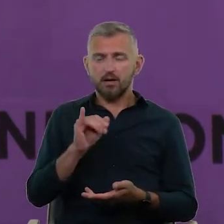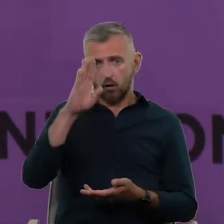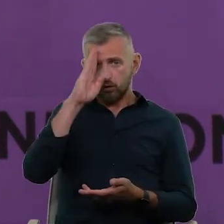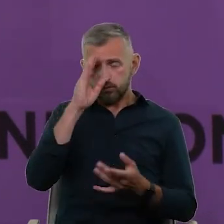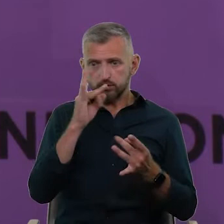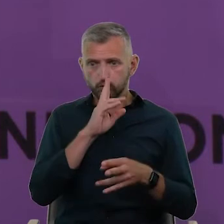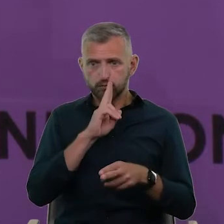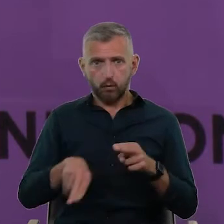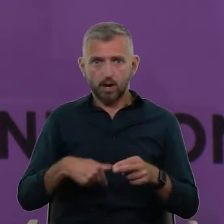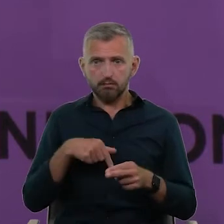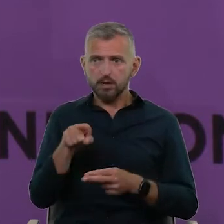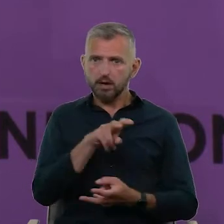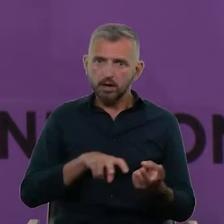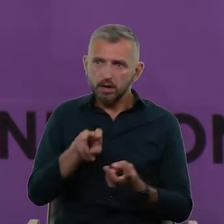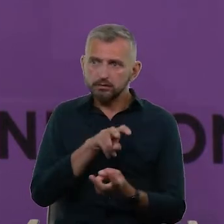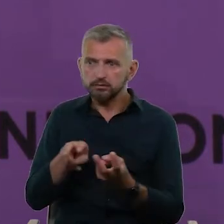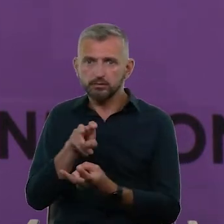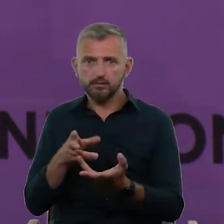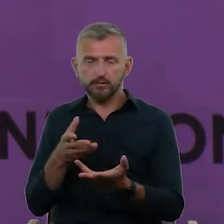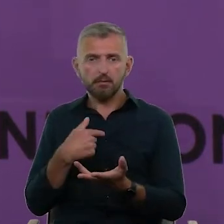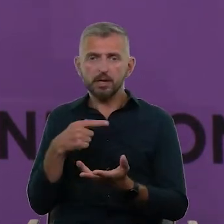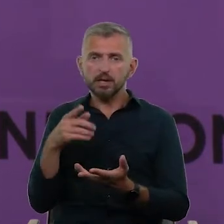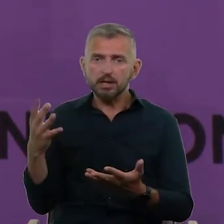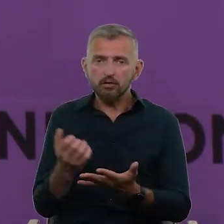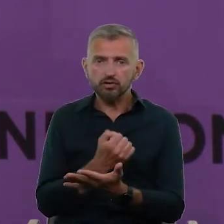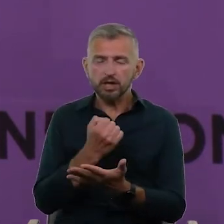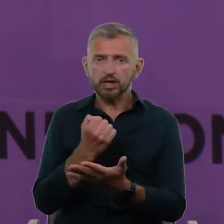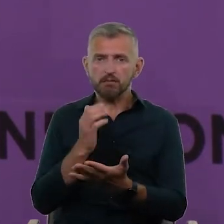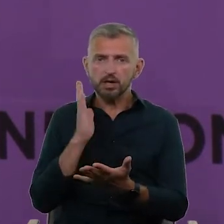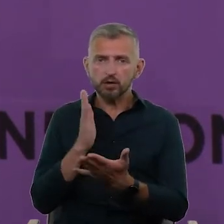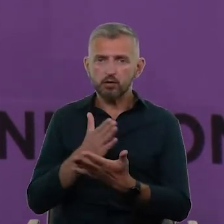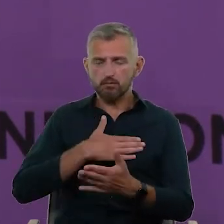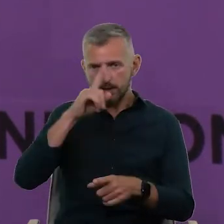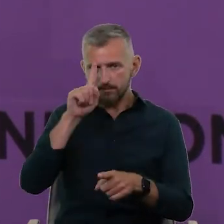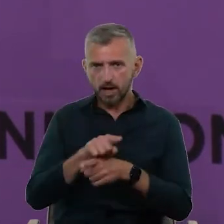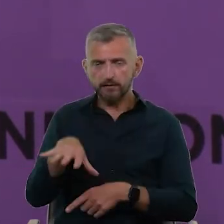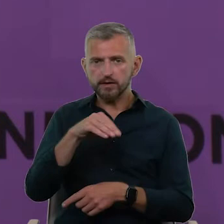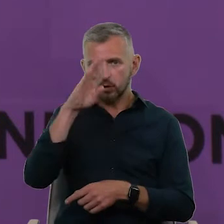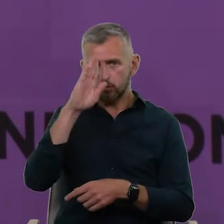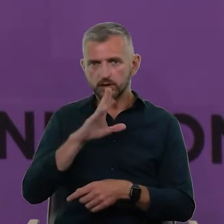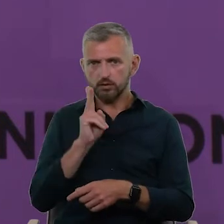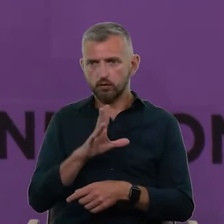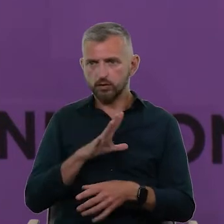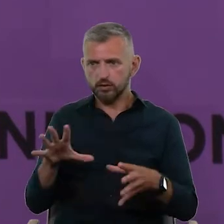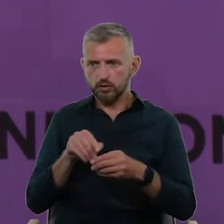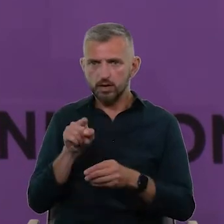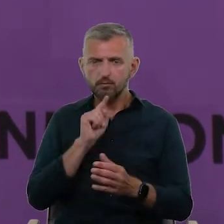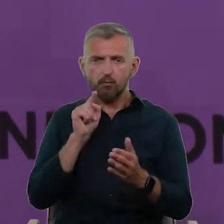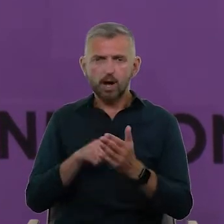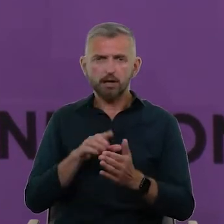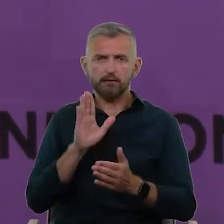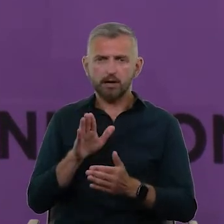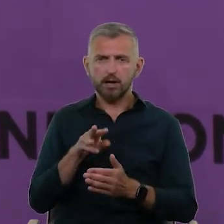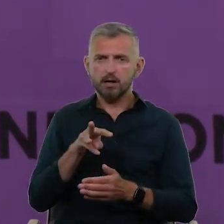Хлопці просто пропали, ми їх шукали. І ми їх знайшли, безпосередньо там мій брат і всі хлопці, які знаходились з ними, вони попали в Макіївську